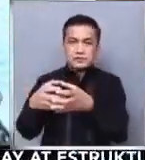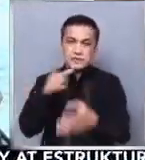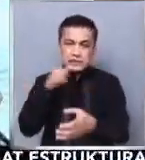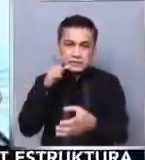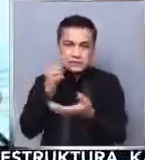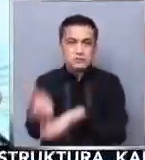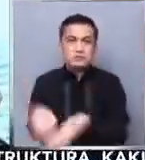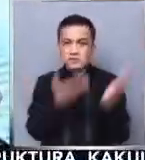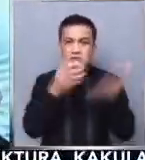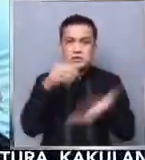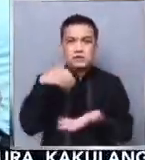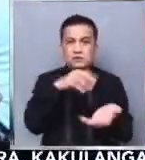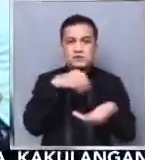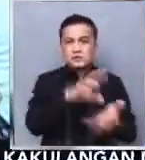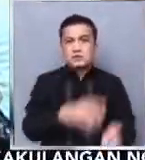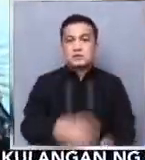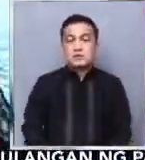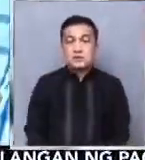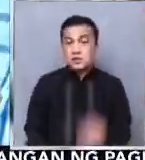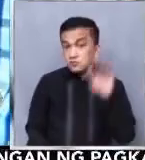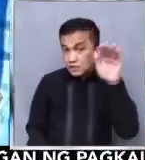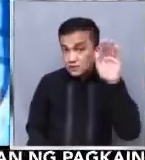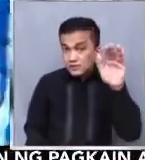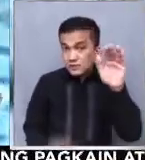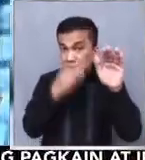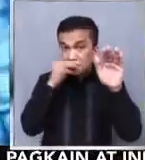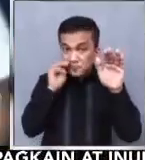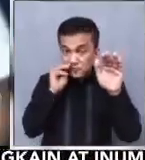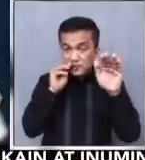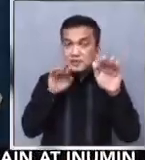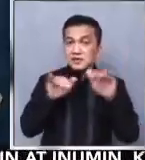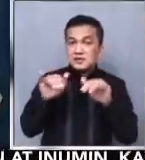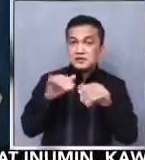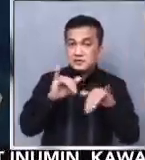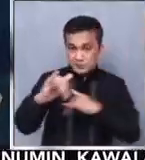Nanawagan ulit siya sa mga kapwa politiko para magkaisa sa pagtulong.